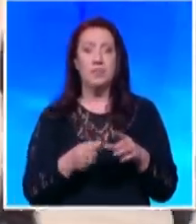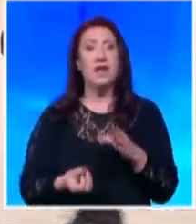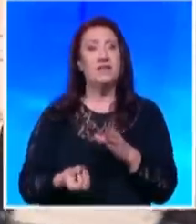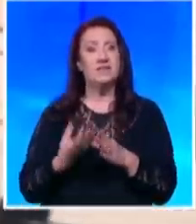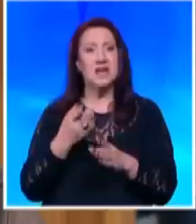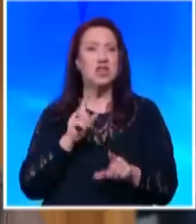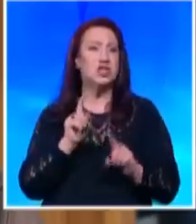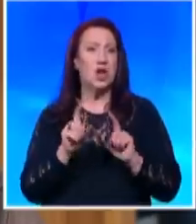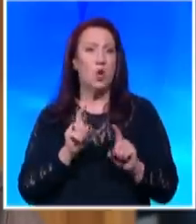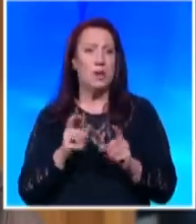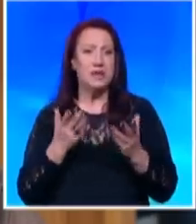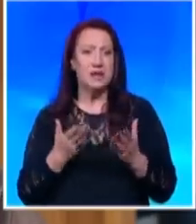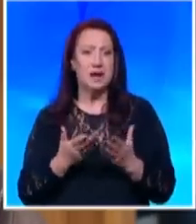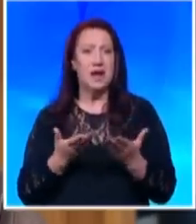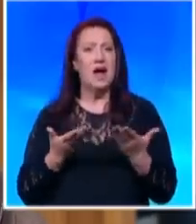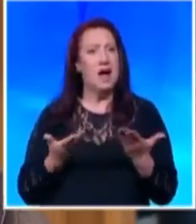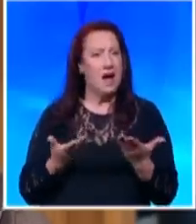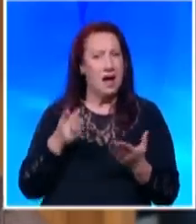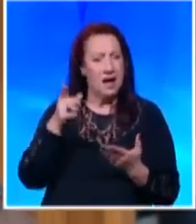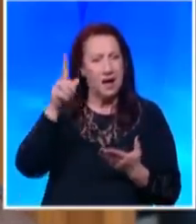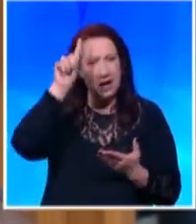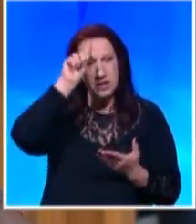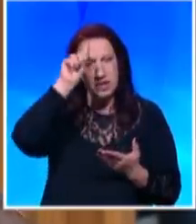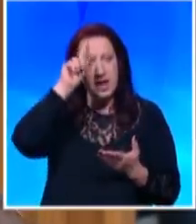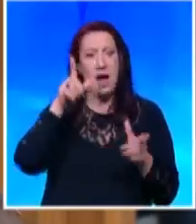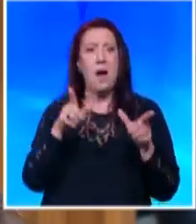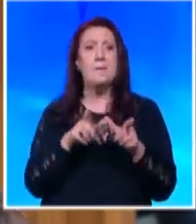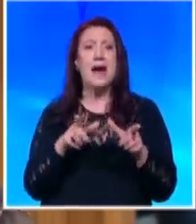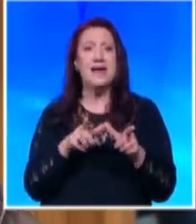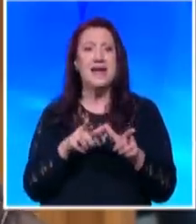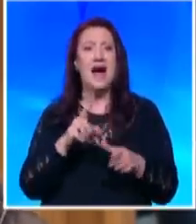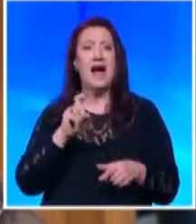премиер така. Мария Габриел. Да. Вижте,